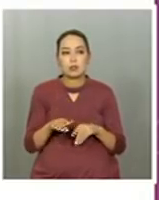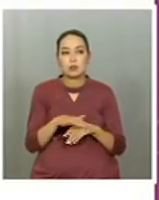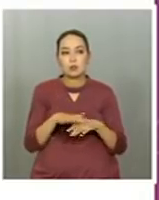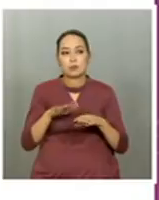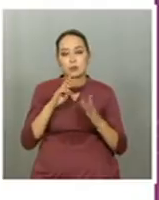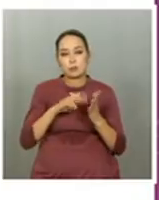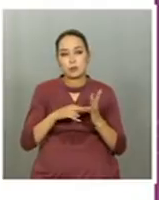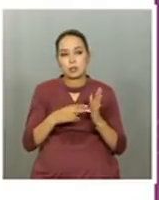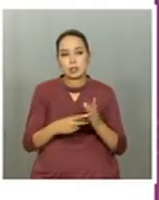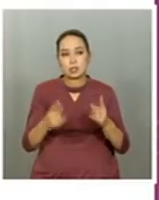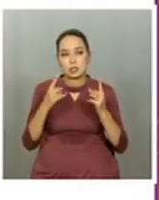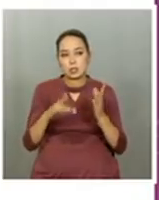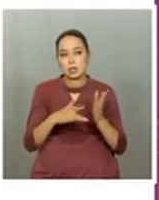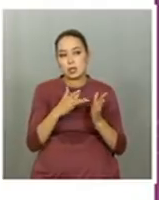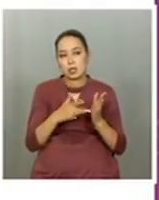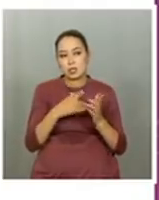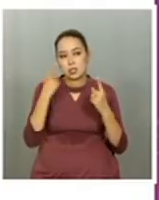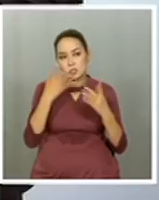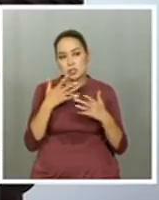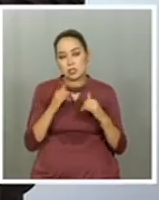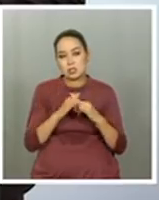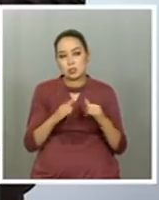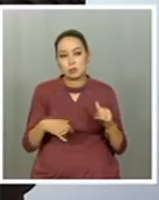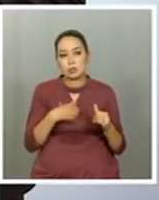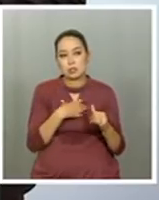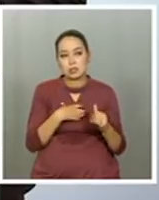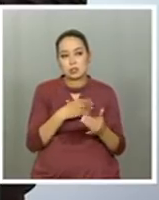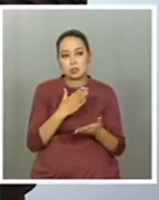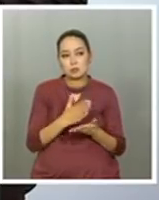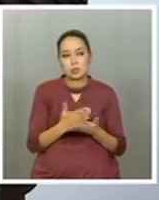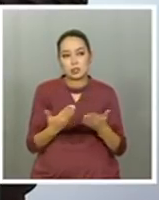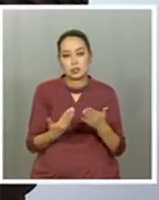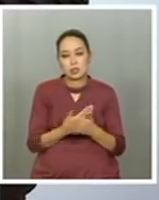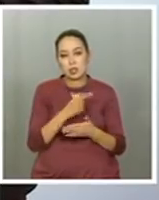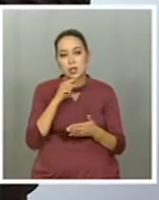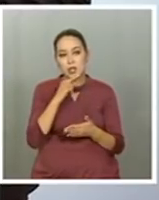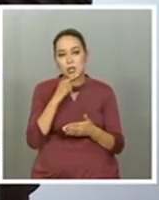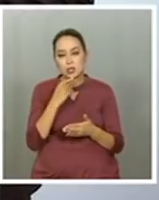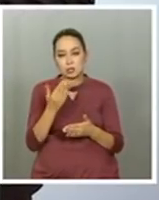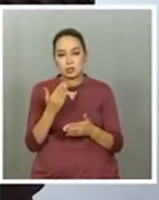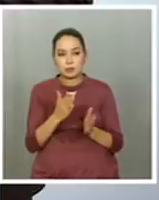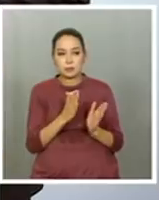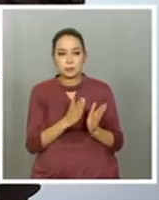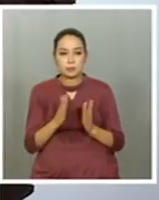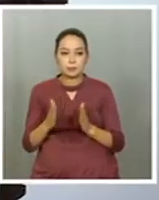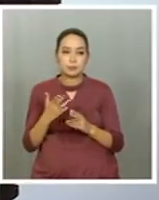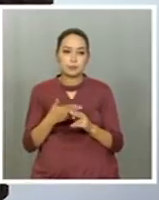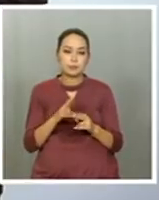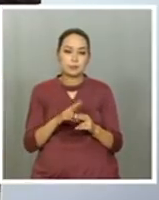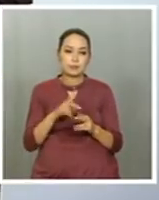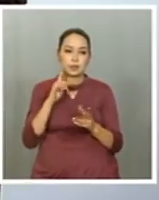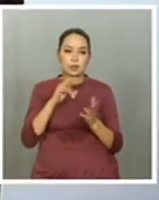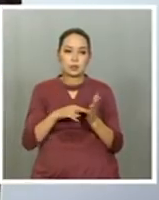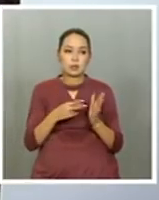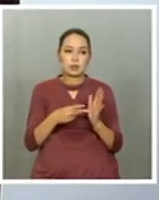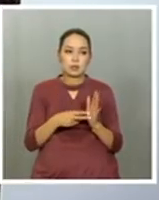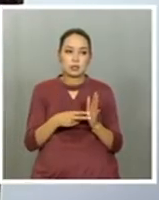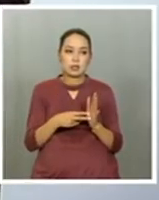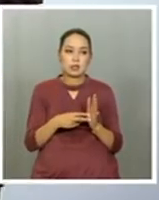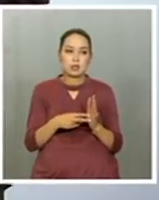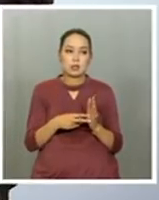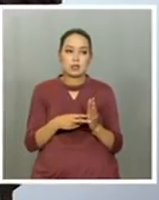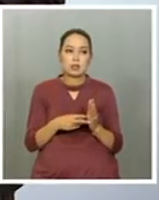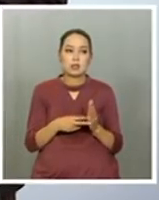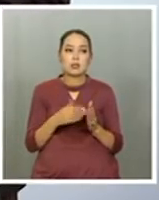ірі қалаларда нақты даму негізі бар жаңа экономика деп есептеледі. Осының жоспары бойынша бірінші